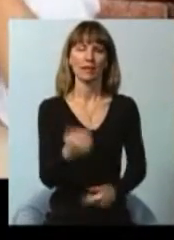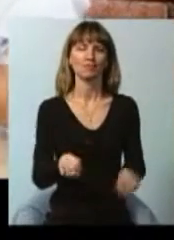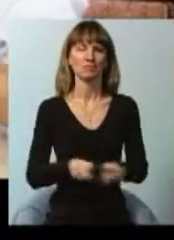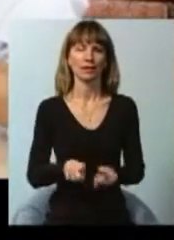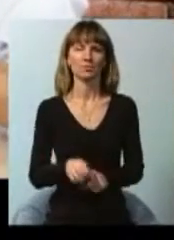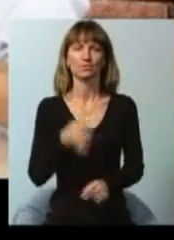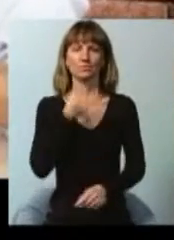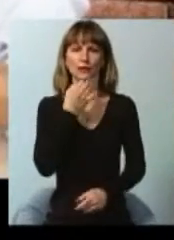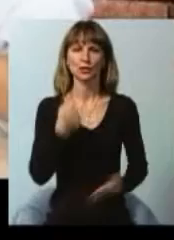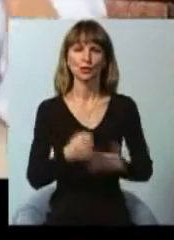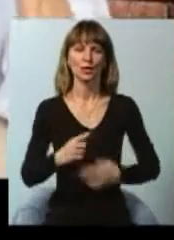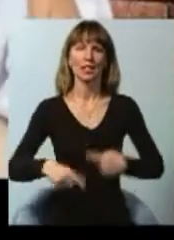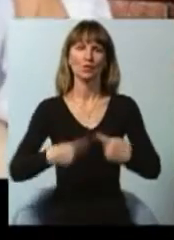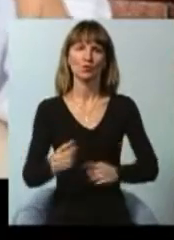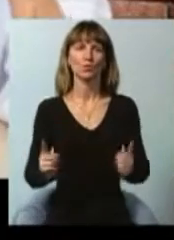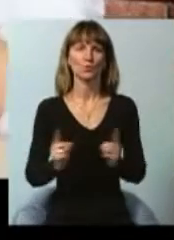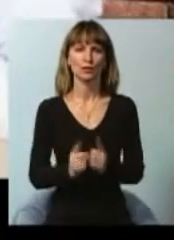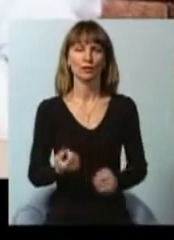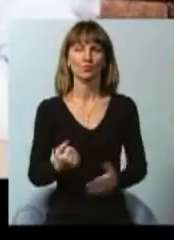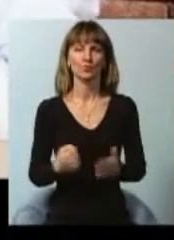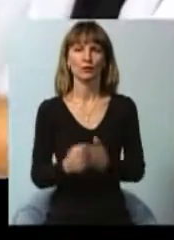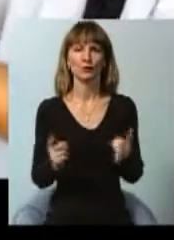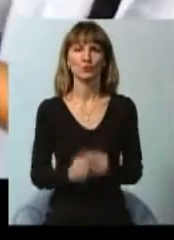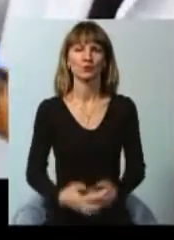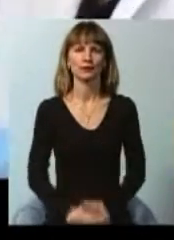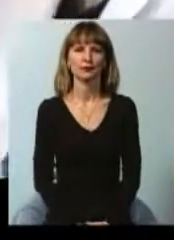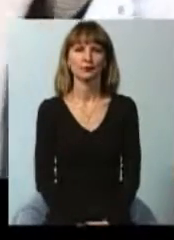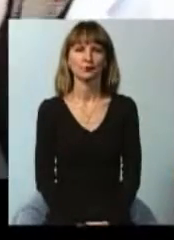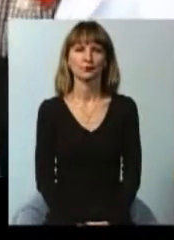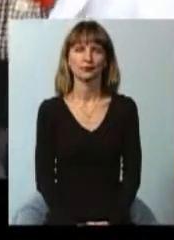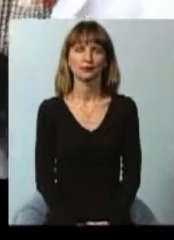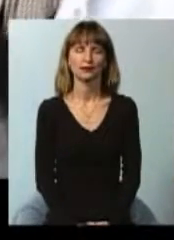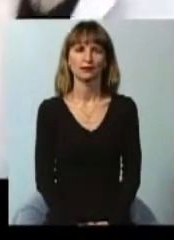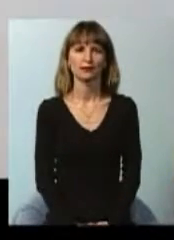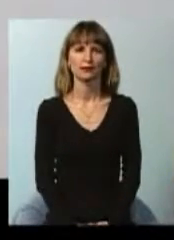сподобалося. До наступних зустрічей, до побачення!